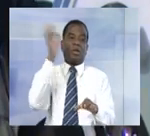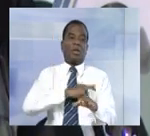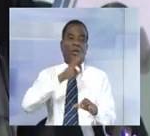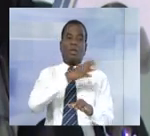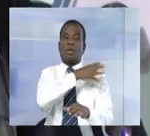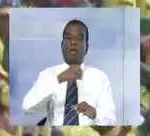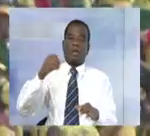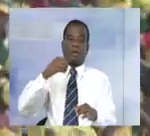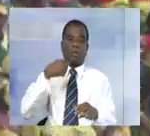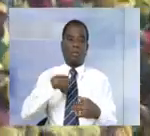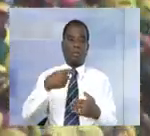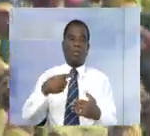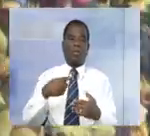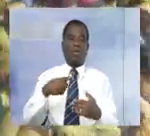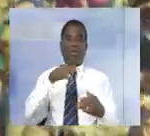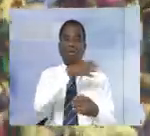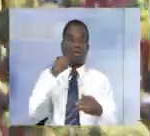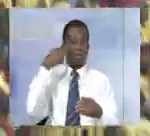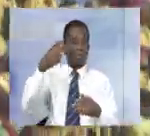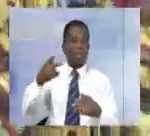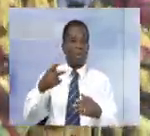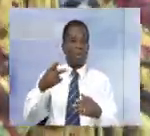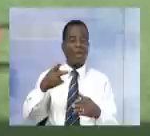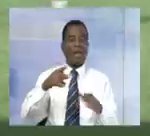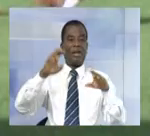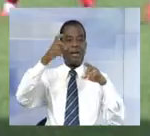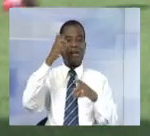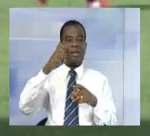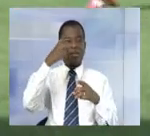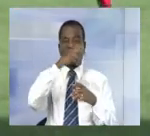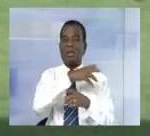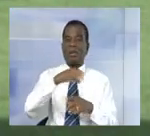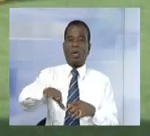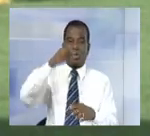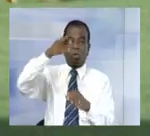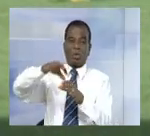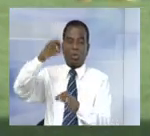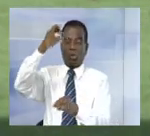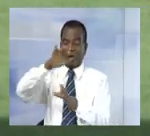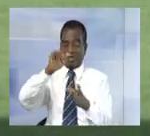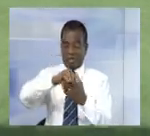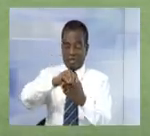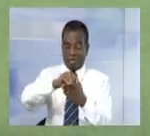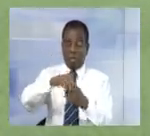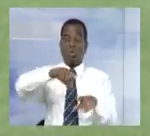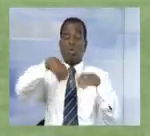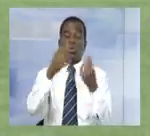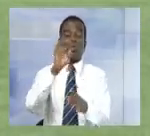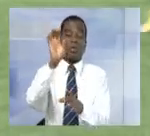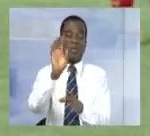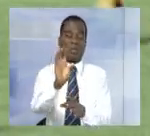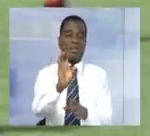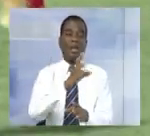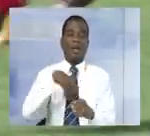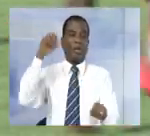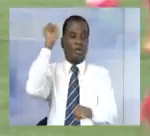Et pour nous c'était idéal. Mais ce qui va surtout pénaliser l'Algérie, c'est le tirage au sort. Versée dans le groupe C, dit groupe de la mort, elle va affronter